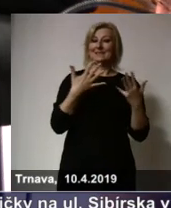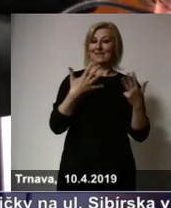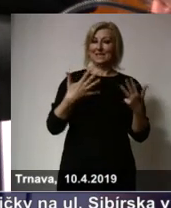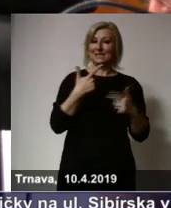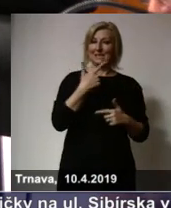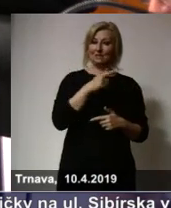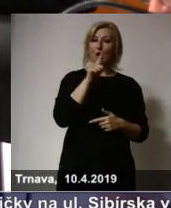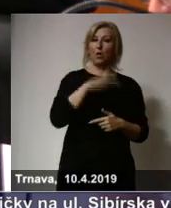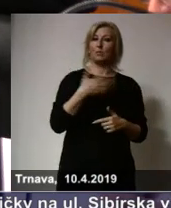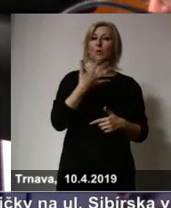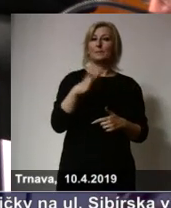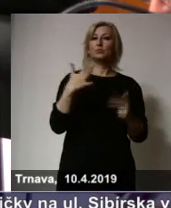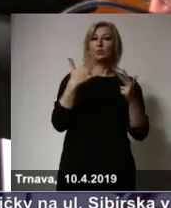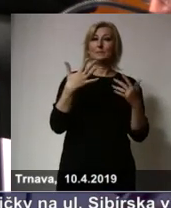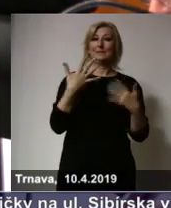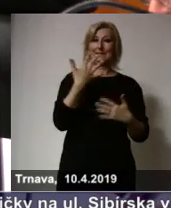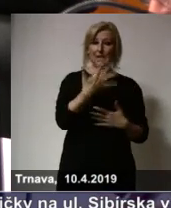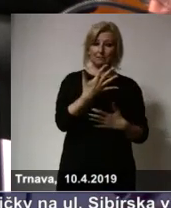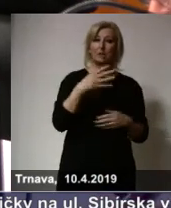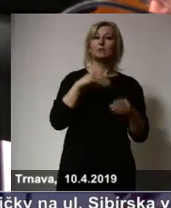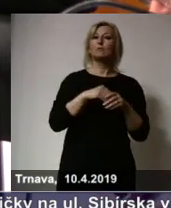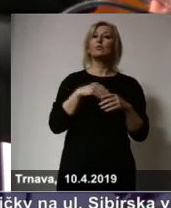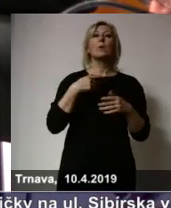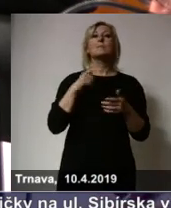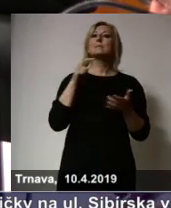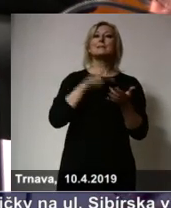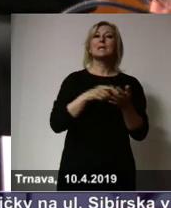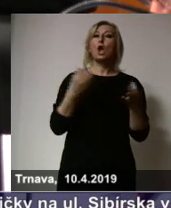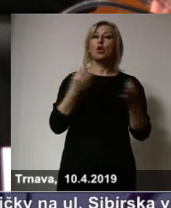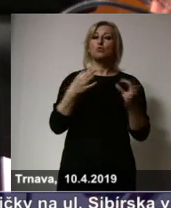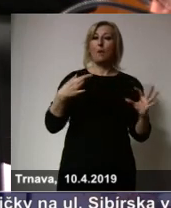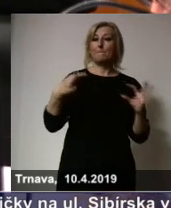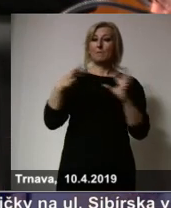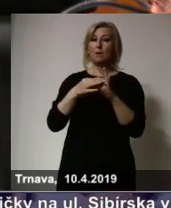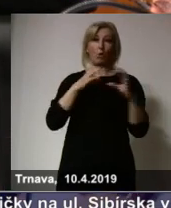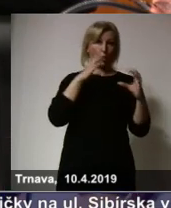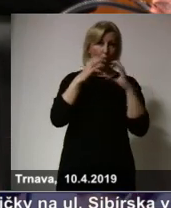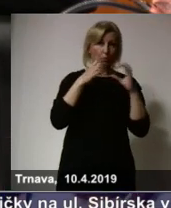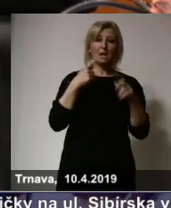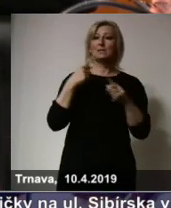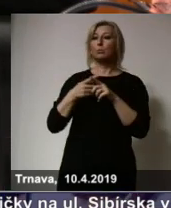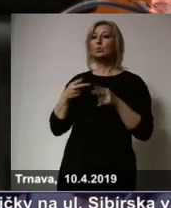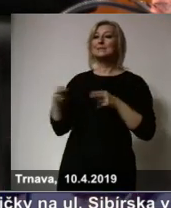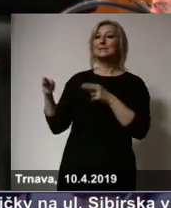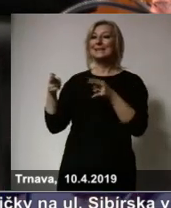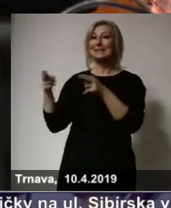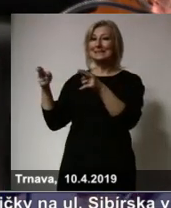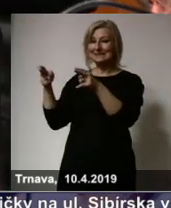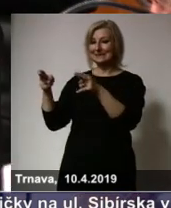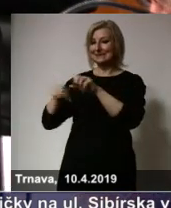5292/585 za účelom výstavby prepojovacej komunikácie a cyklistickej cestičky na ulici Sibírska v